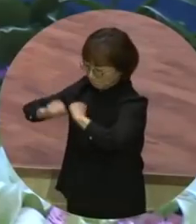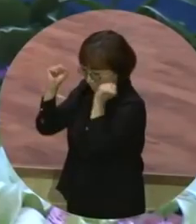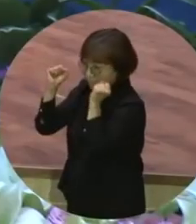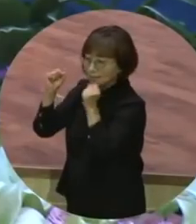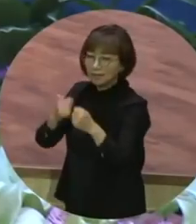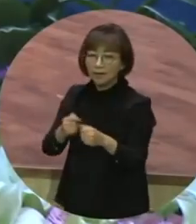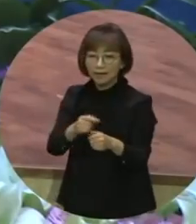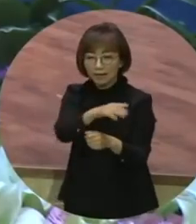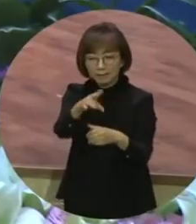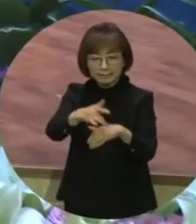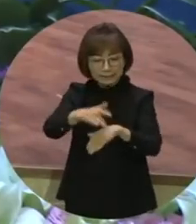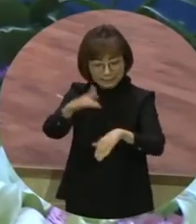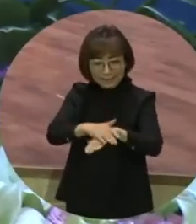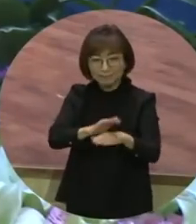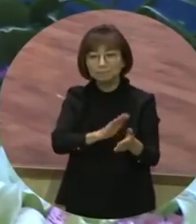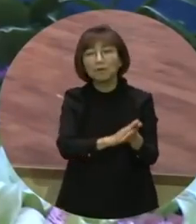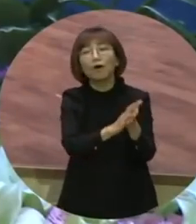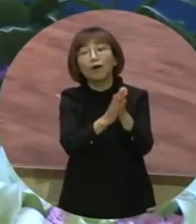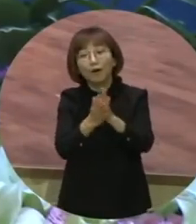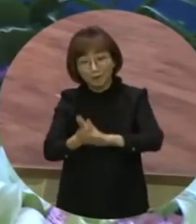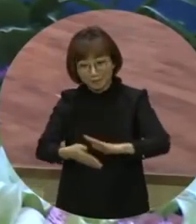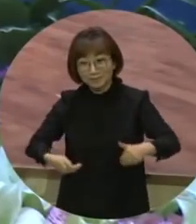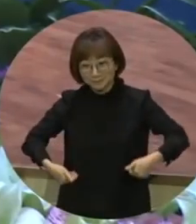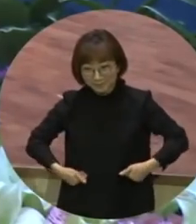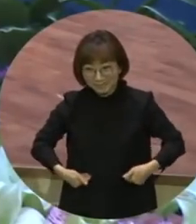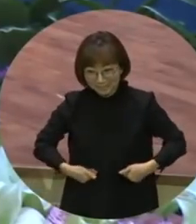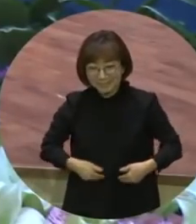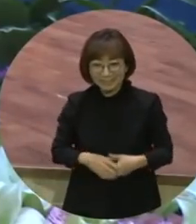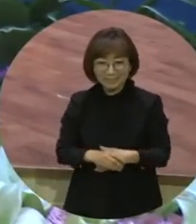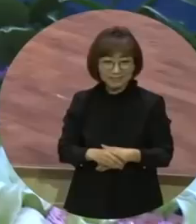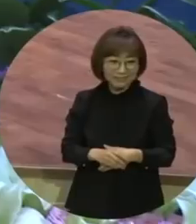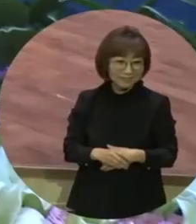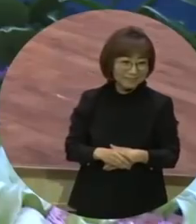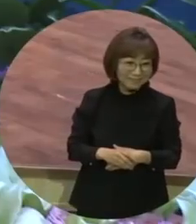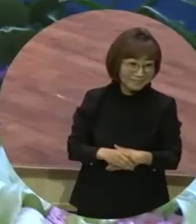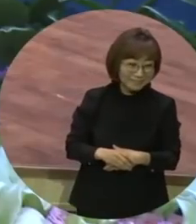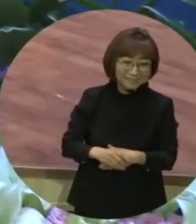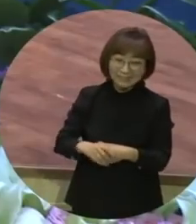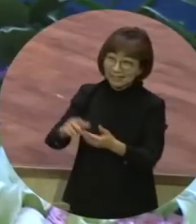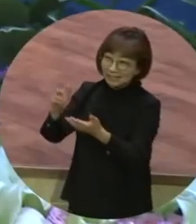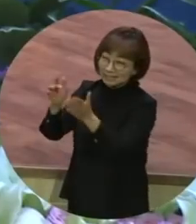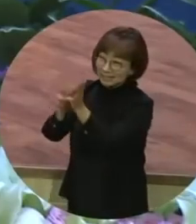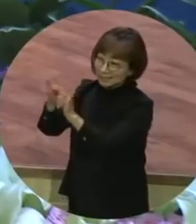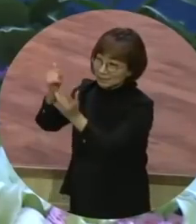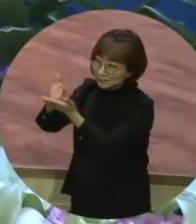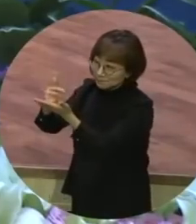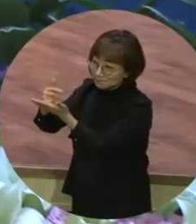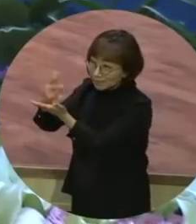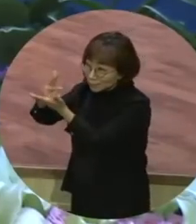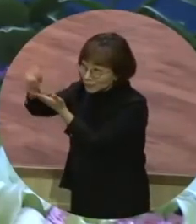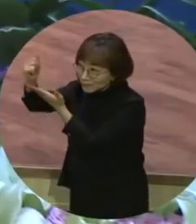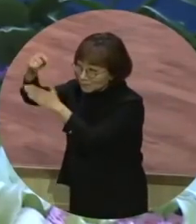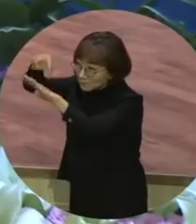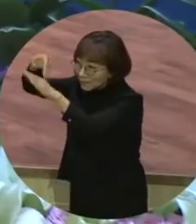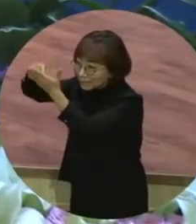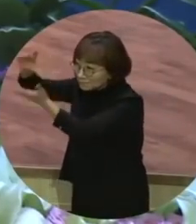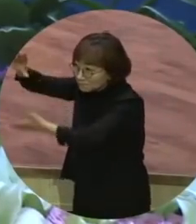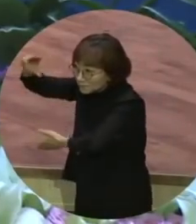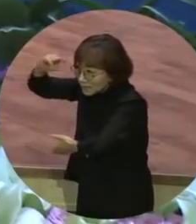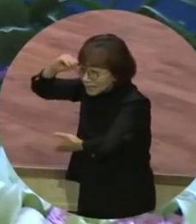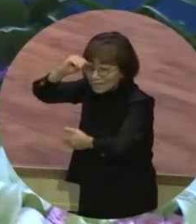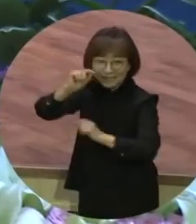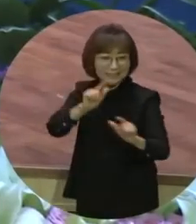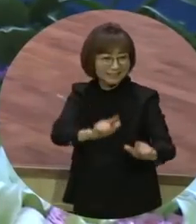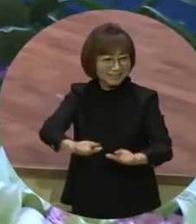성경적 신앙생활이에요. 뭐 다른 거 아니에요. 예수님의 승부. 주님의 마음을 본받는 자, 주님과